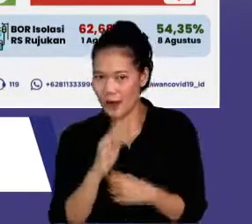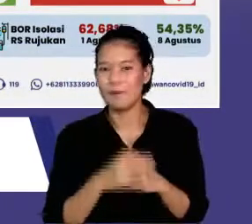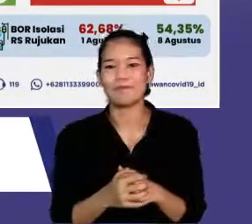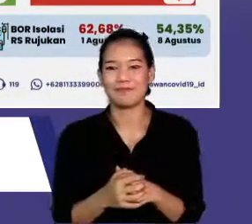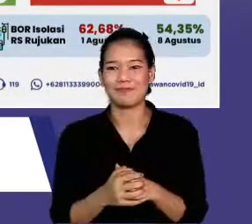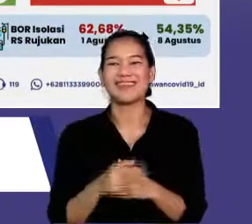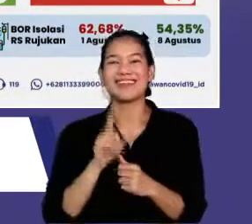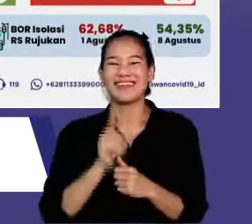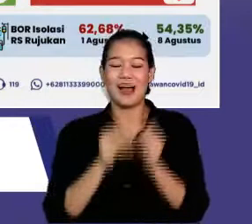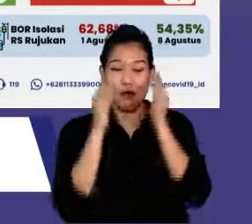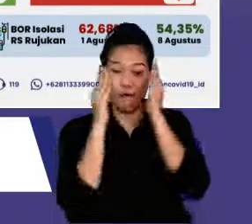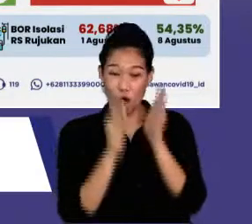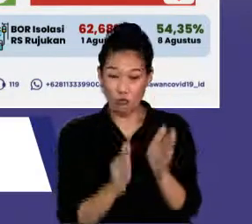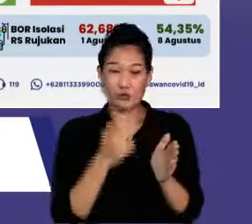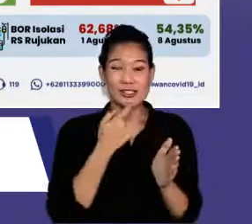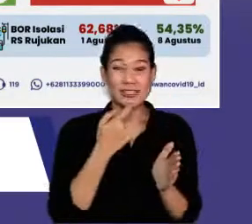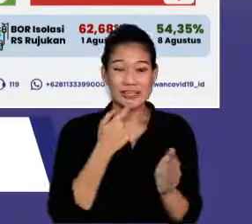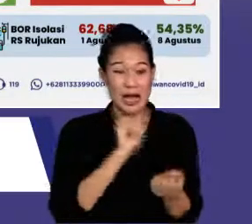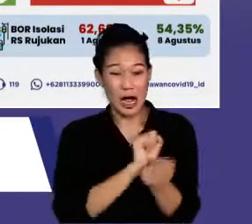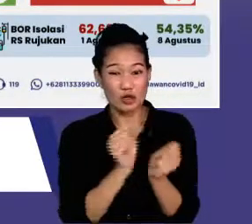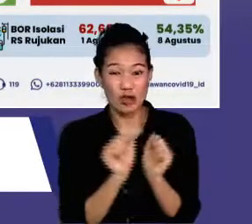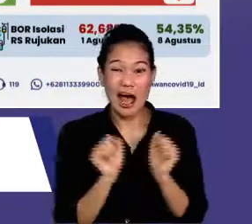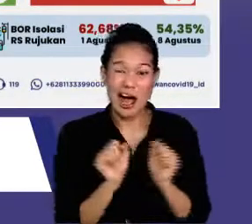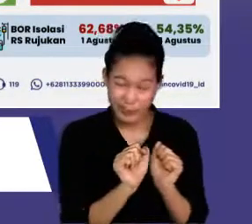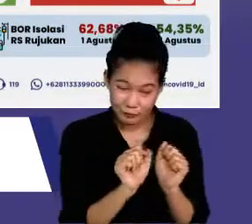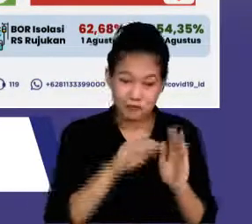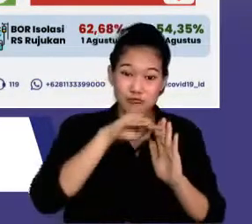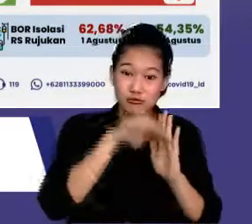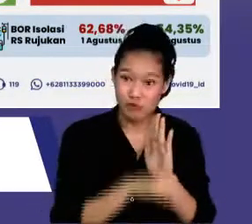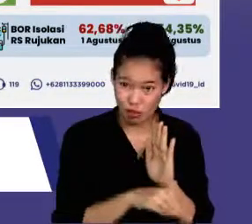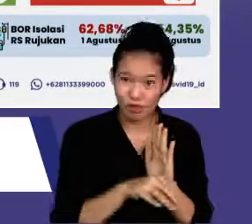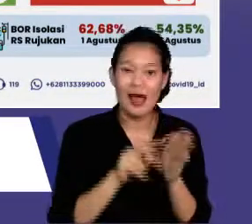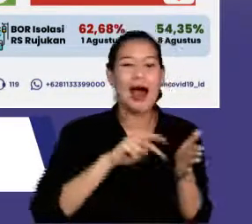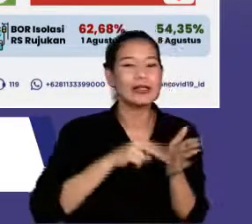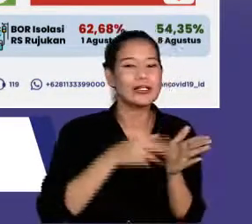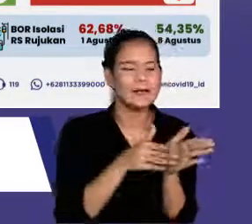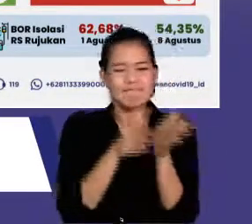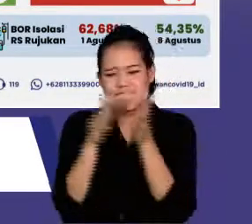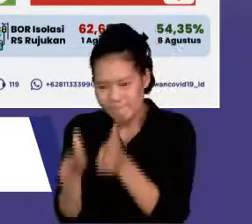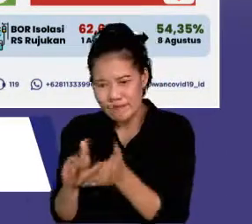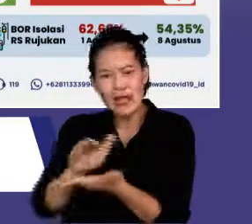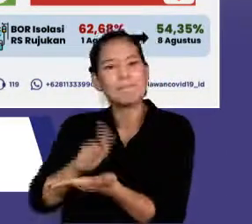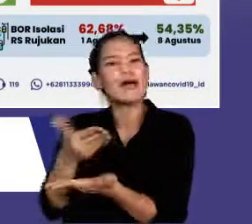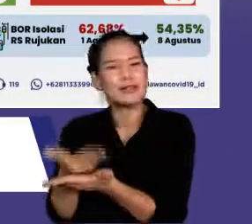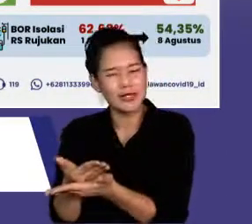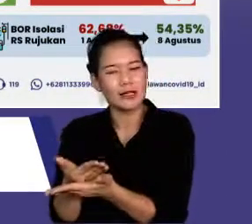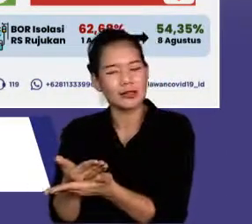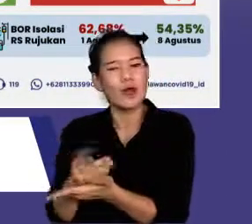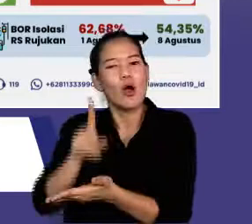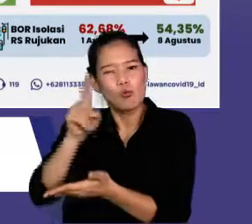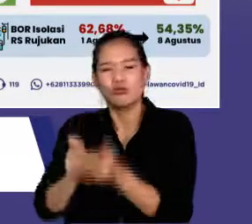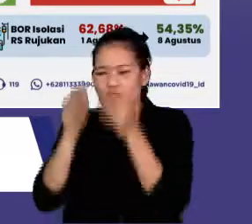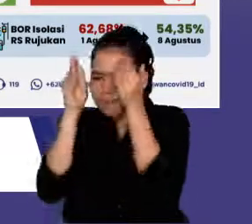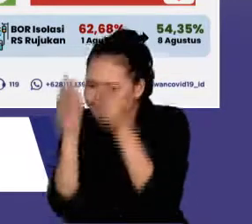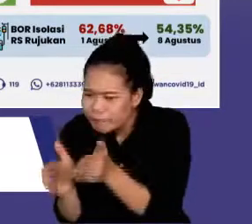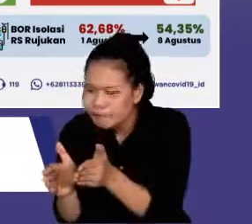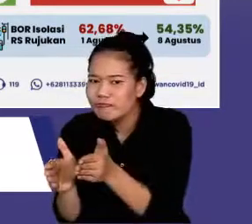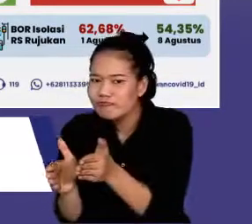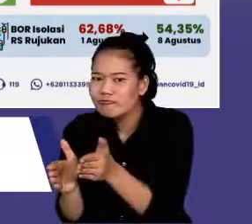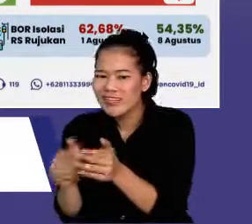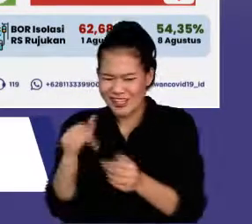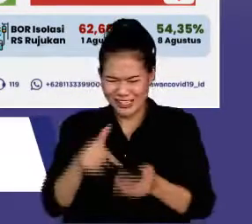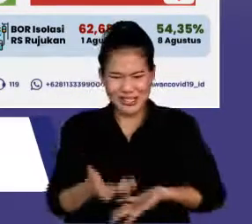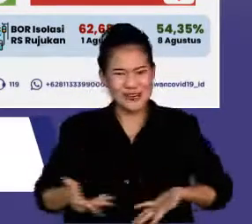selain berfokus pada penurunan kasus aktif penurunan kematian juga perlu menjadi Fokus utama dalam perpanjangan